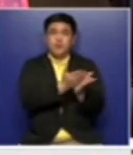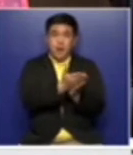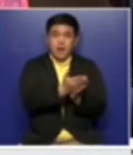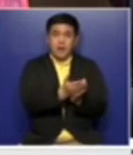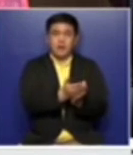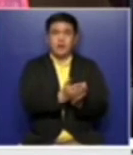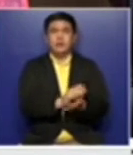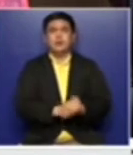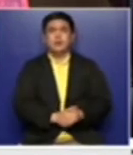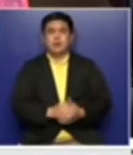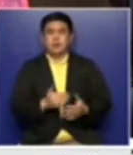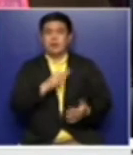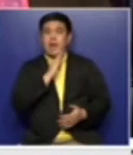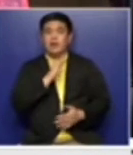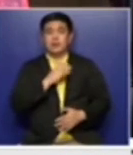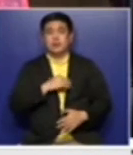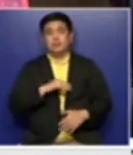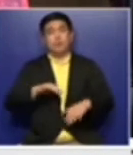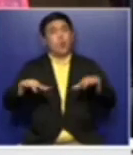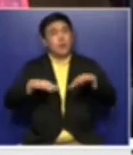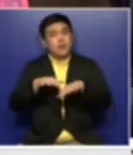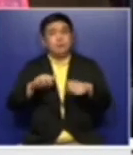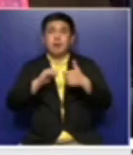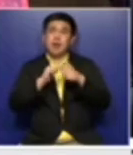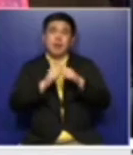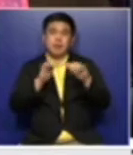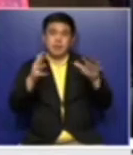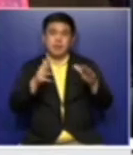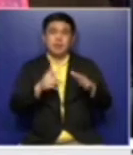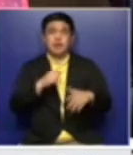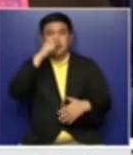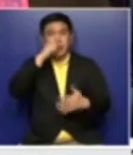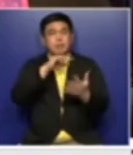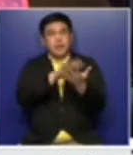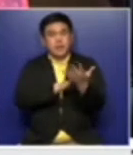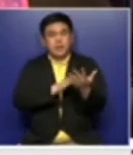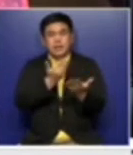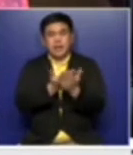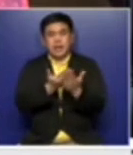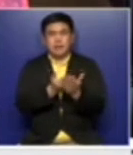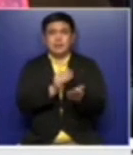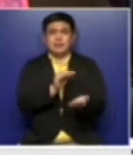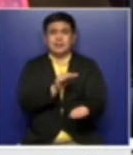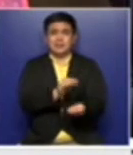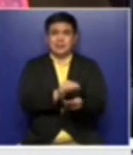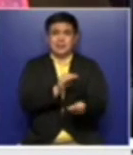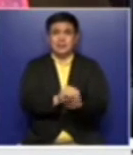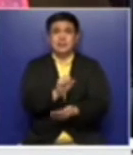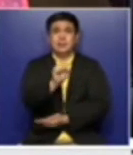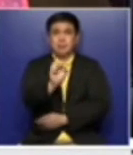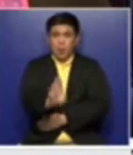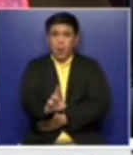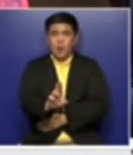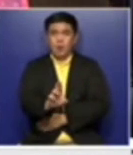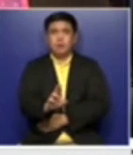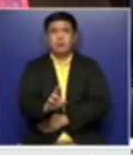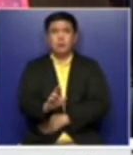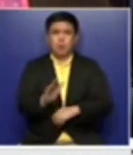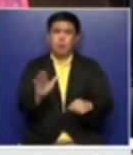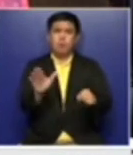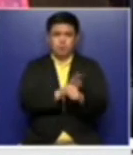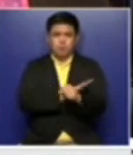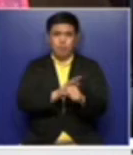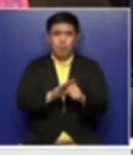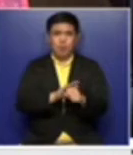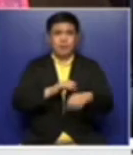าวะปกติทางประเทศจะเก็บเงินคงคลังสะสมไว้สูงเพียงพอ การจัดเก็บราย